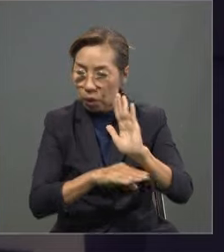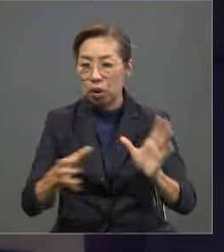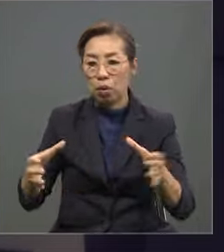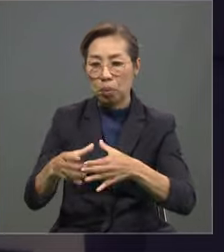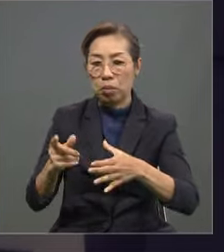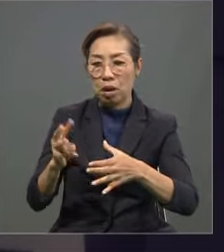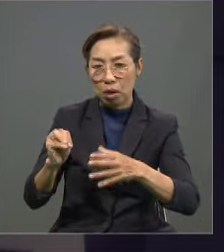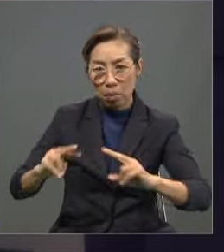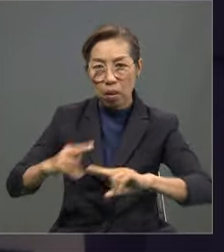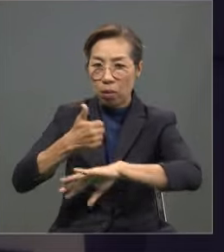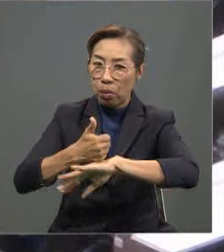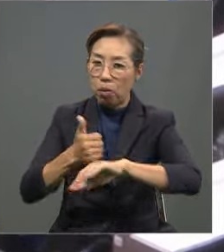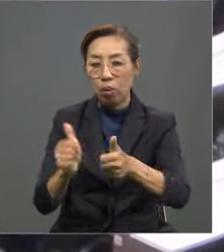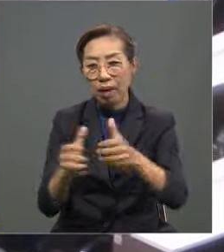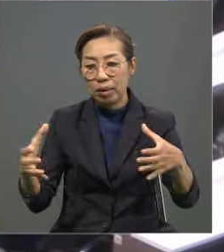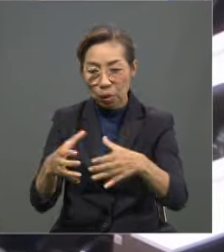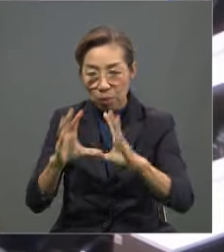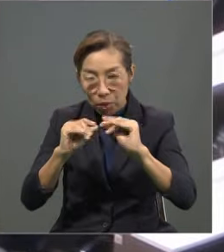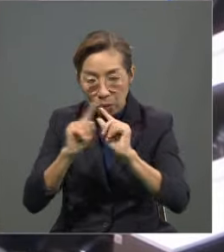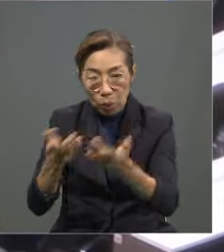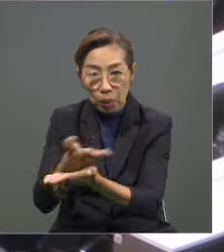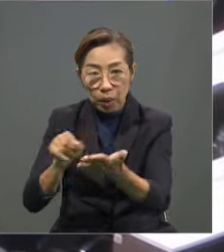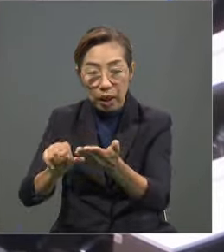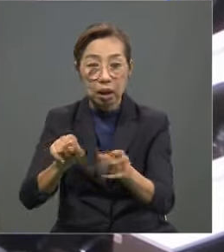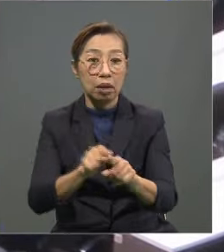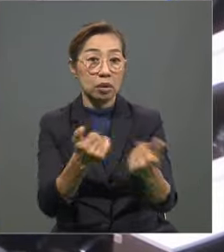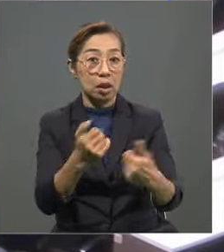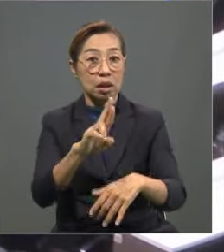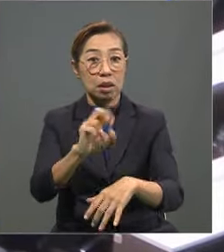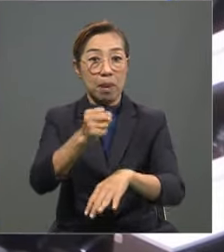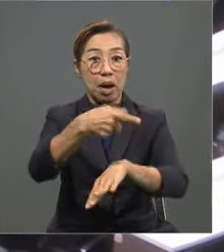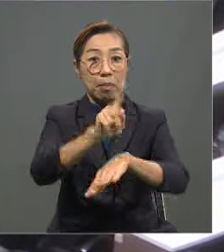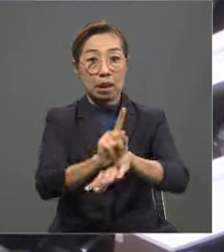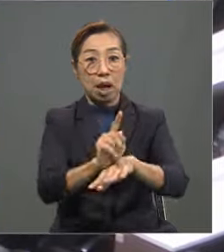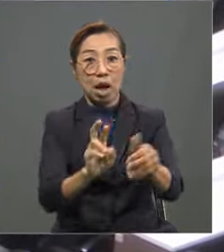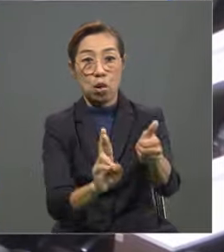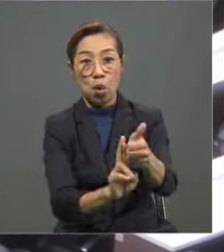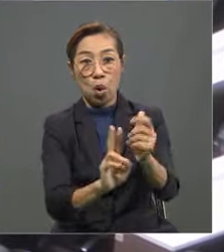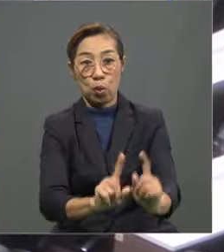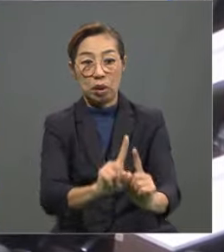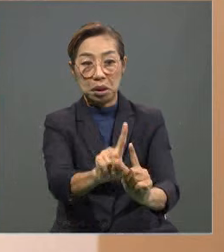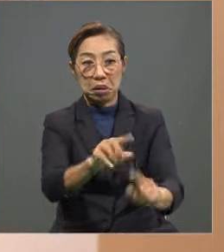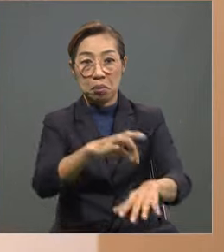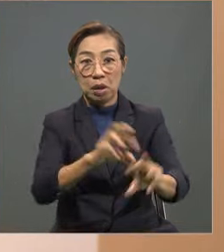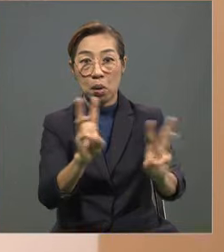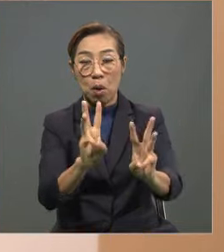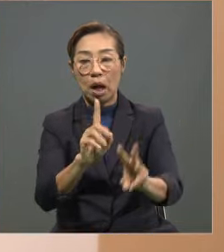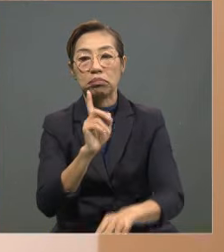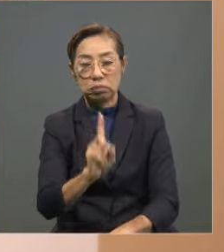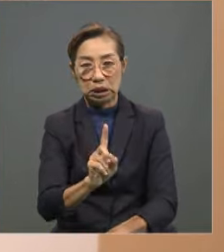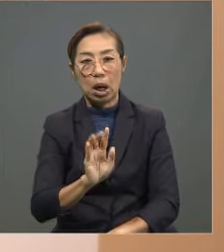คะส่วนจะมีการหารือในตำแหน่งรองประธานสภาคนที่ 1ที่ว่างลงไปหรือเปล่าจะบอกว่าเป็นโควต้าของพรรค